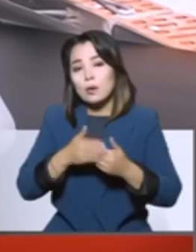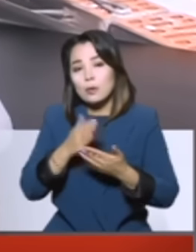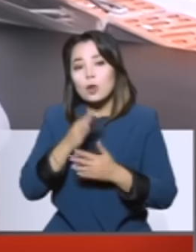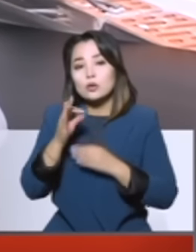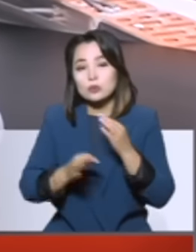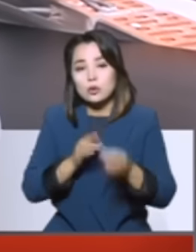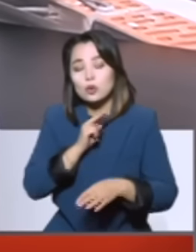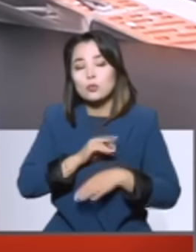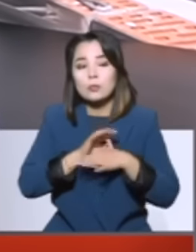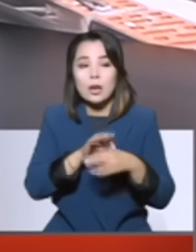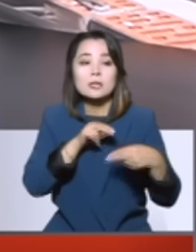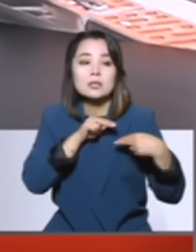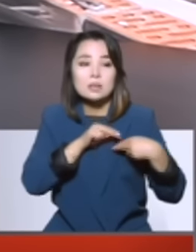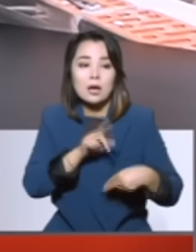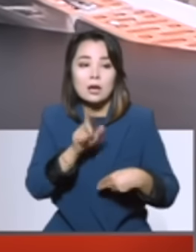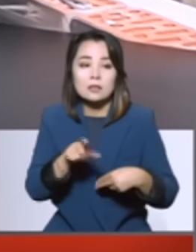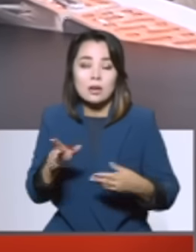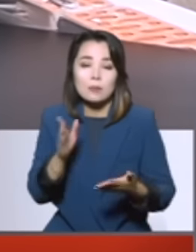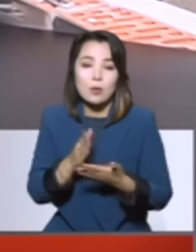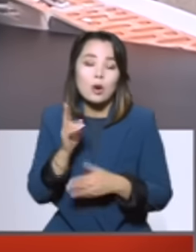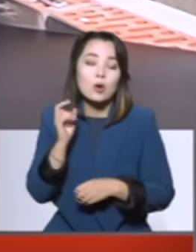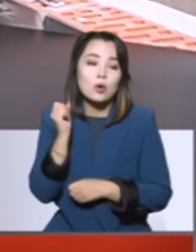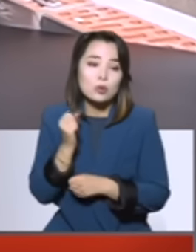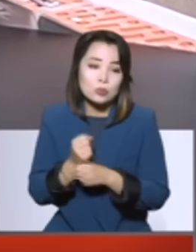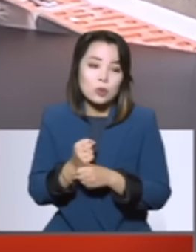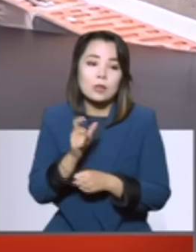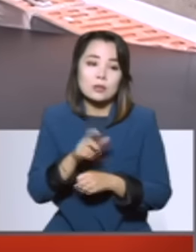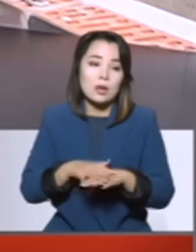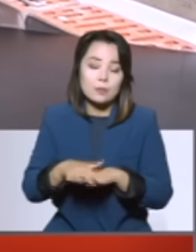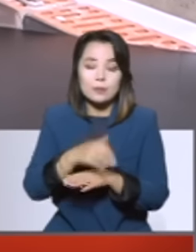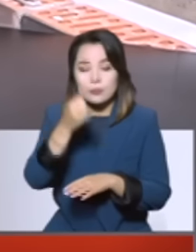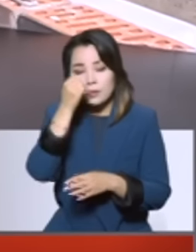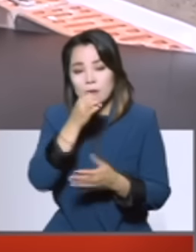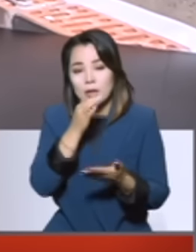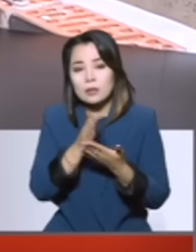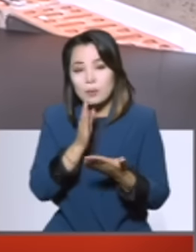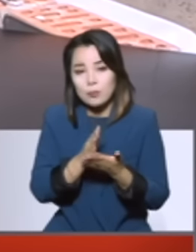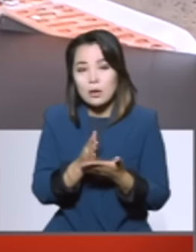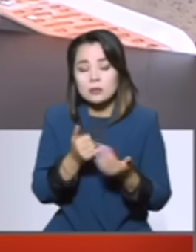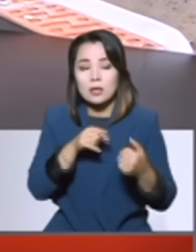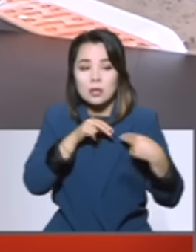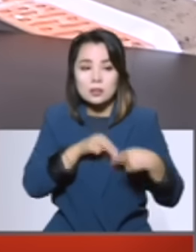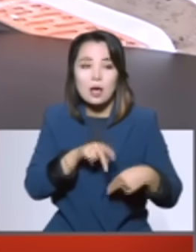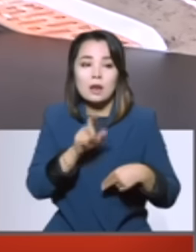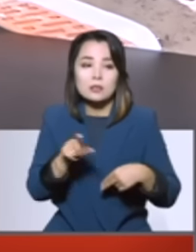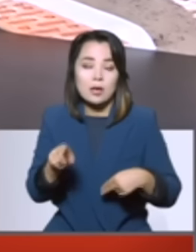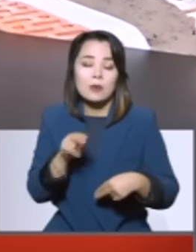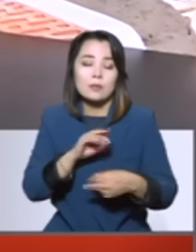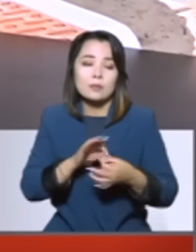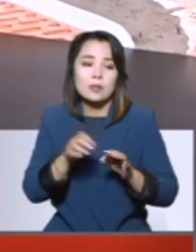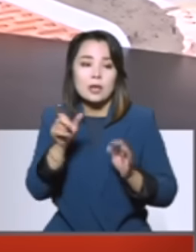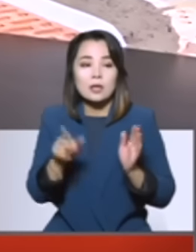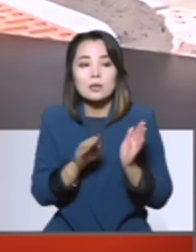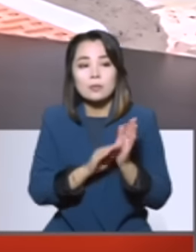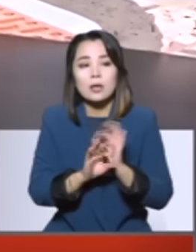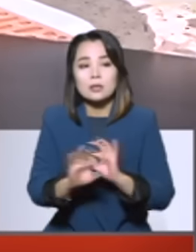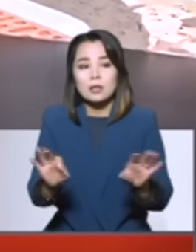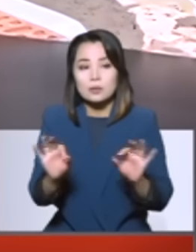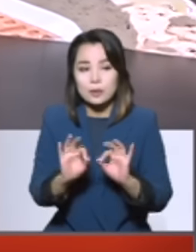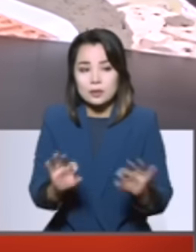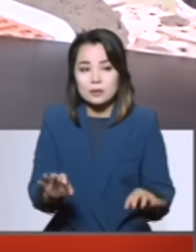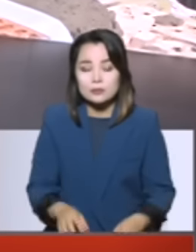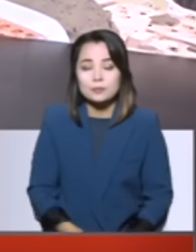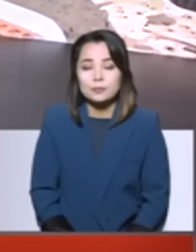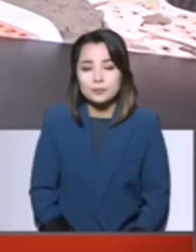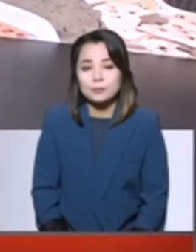күндіз-түні тынымсыз еңбек етіп жүрген құрылысшылар ел алғысына бөленуде. Еңбек адамдарымен әріптесім Омысындық Наурызбаева